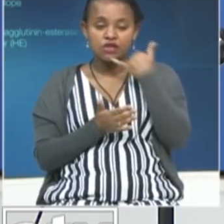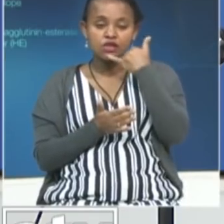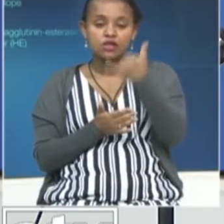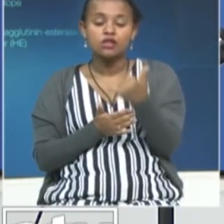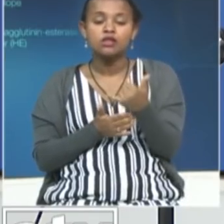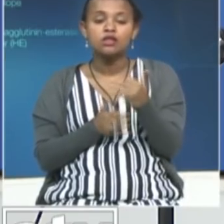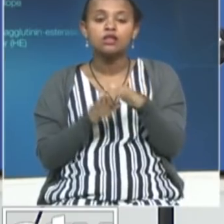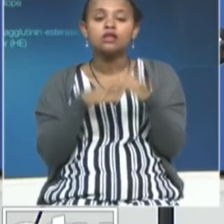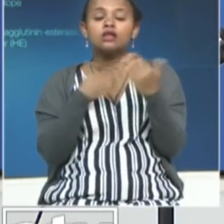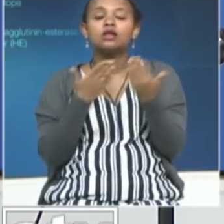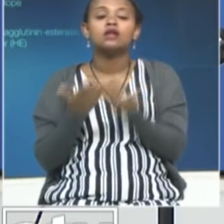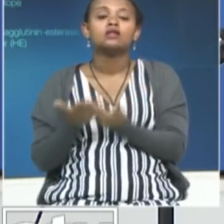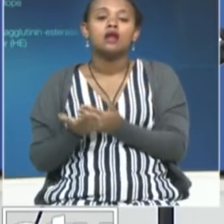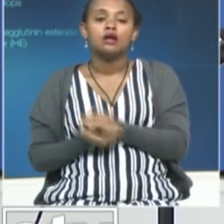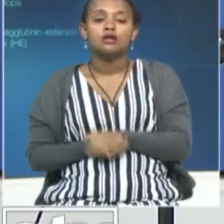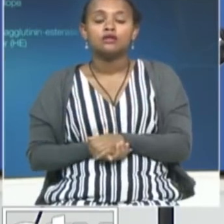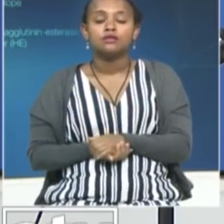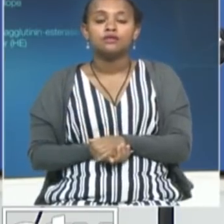ስልክ እናስተናግድ። ሄሎ